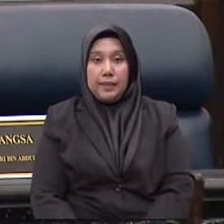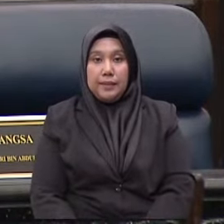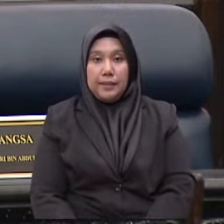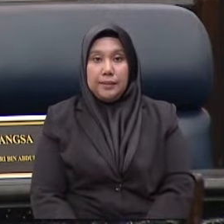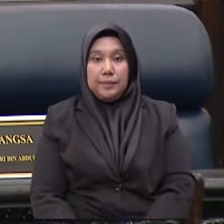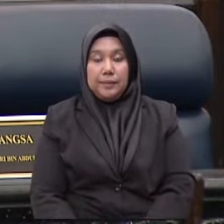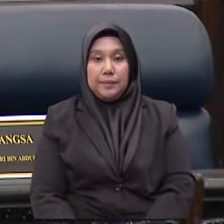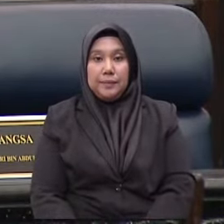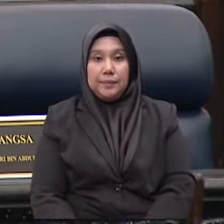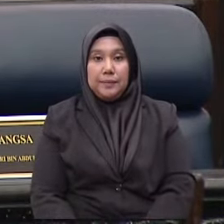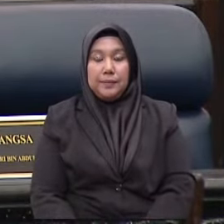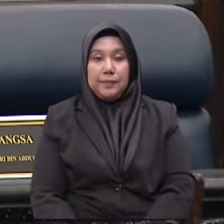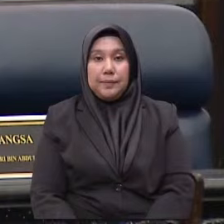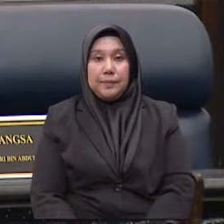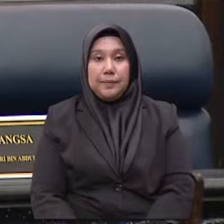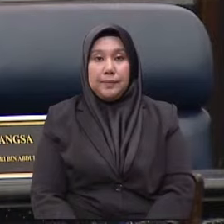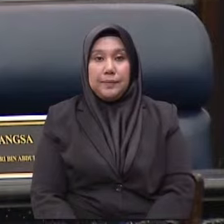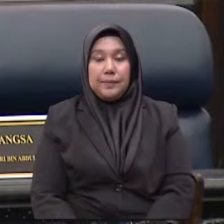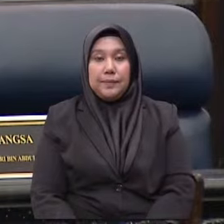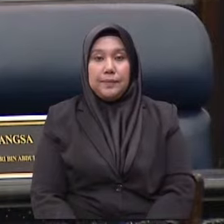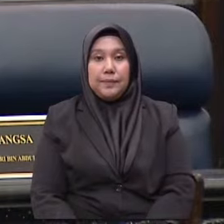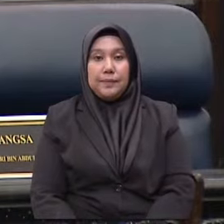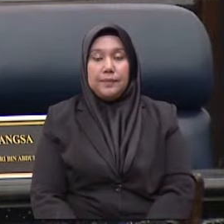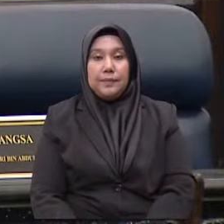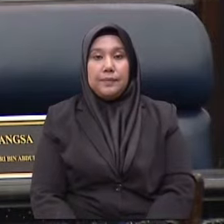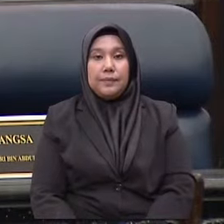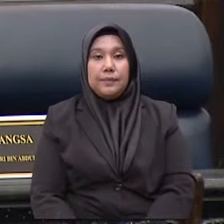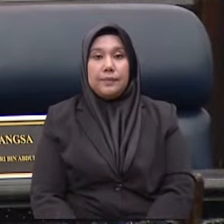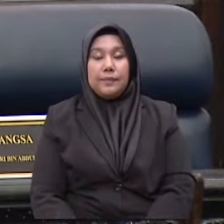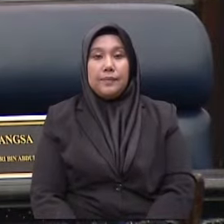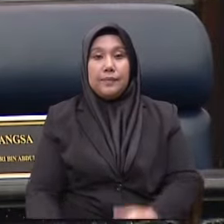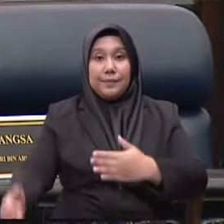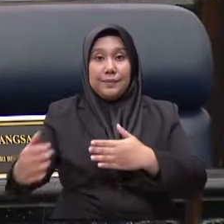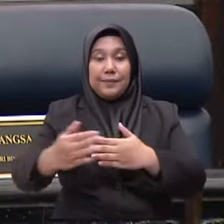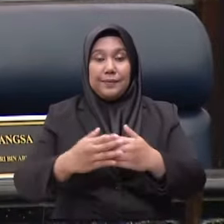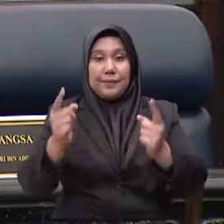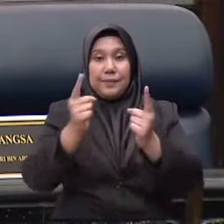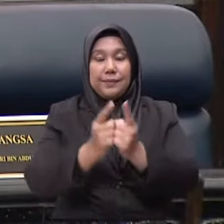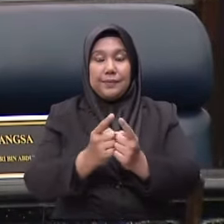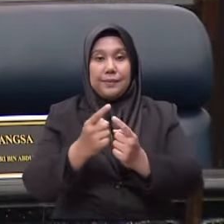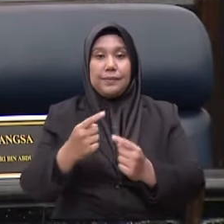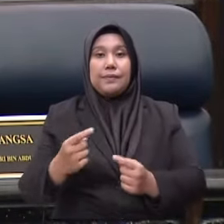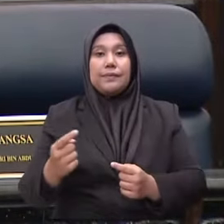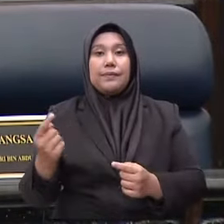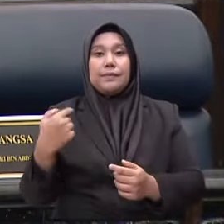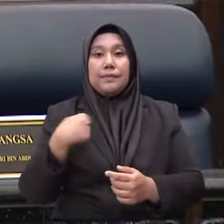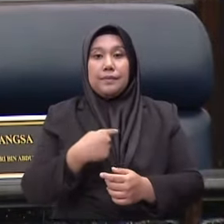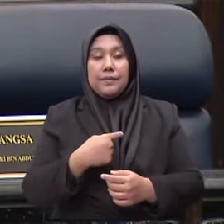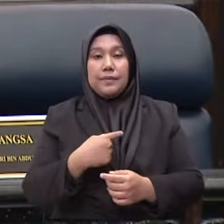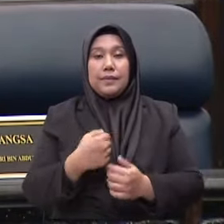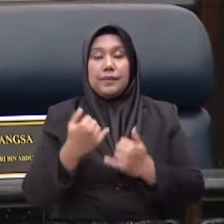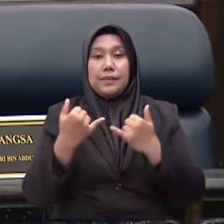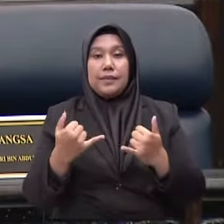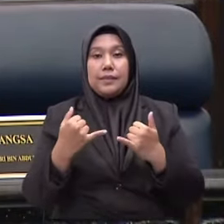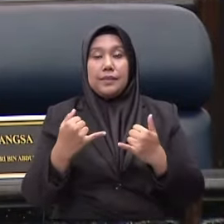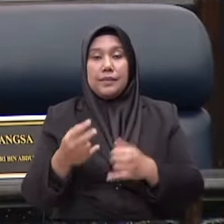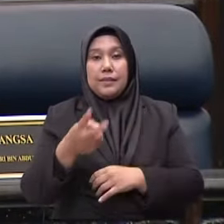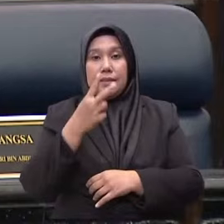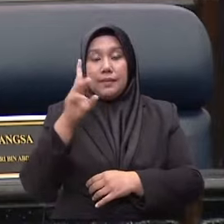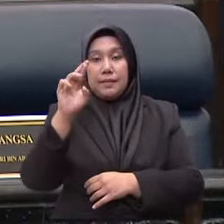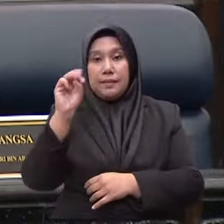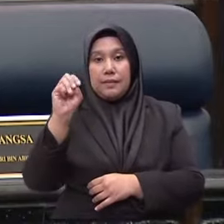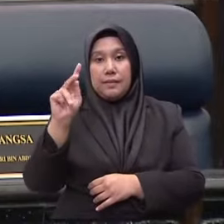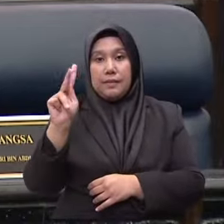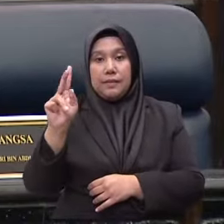kita hantar 60 juta Pak Tetapi dia tak sampai kepada orang kepada pengguna pengguna yang layak untuk mendapat ini